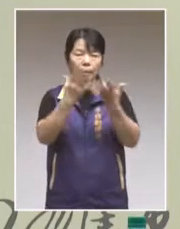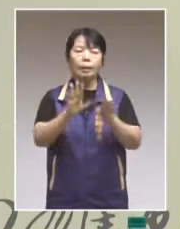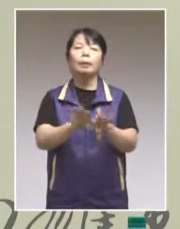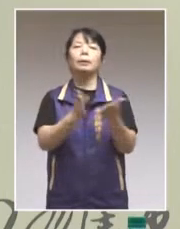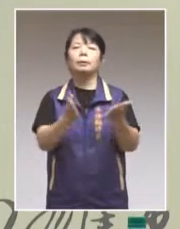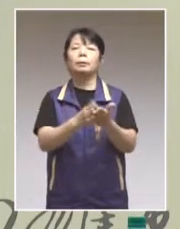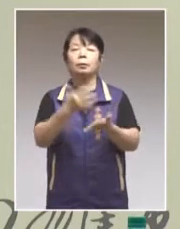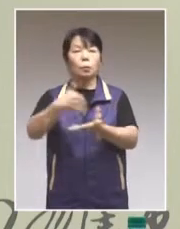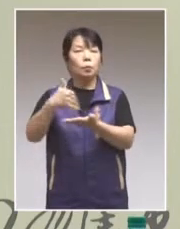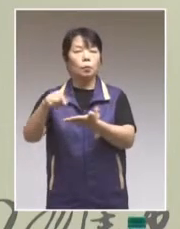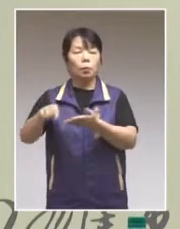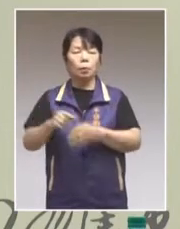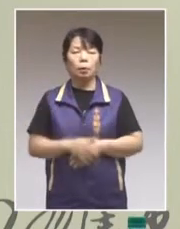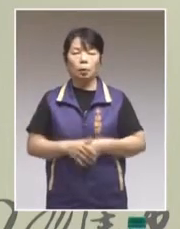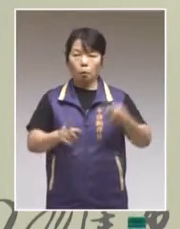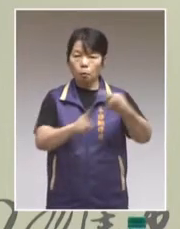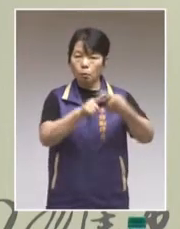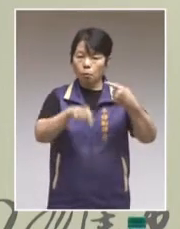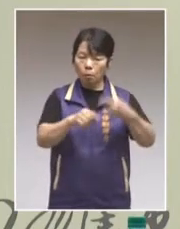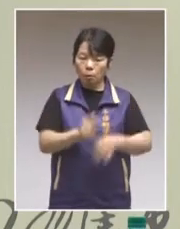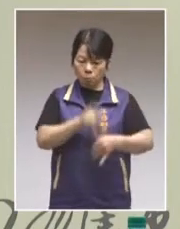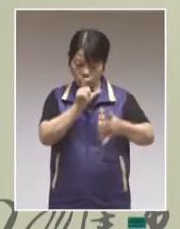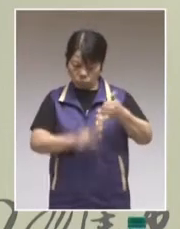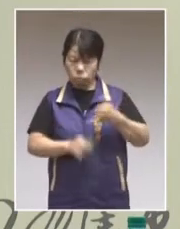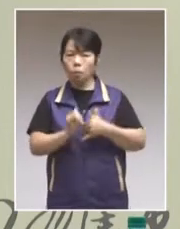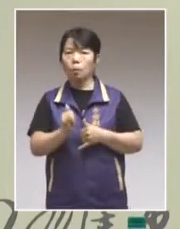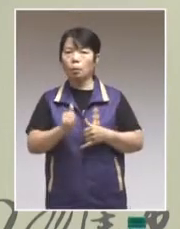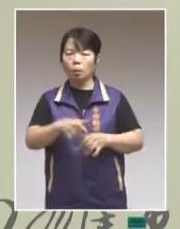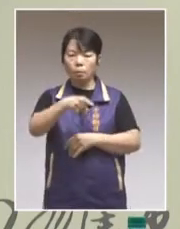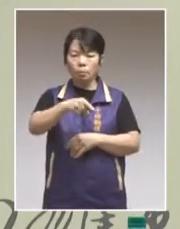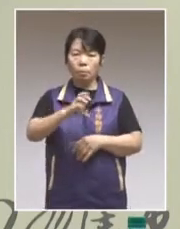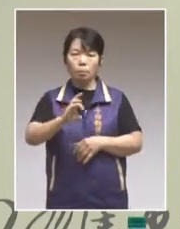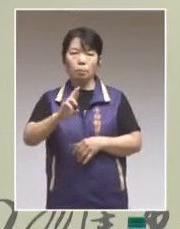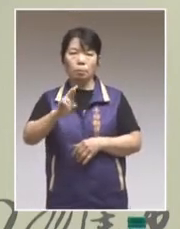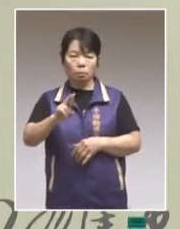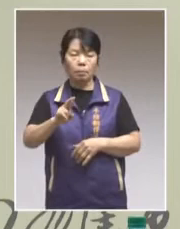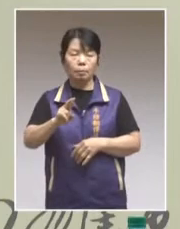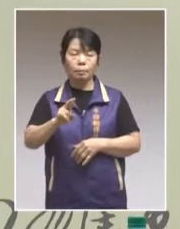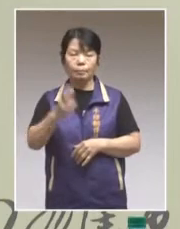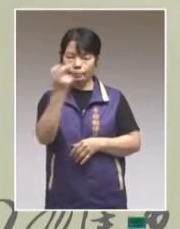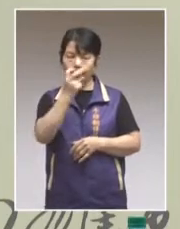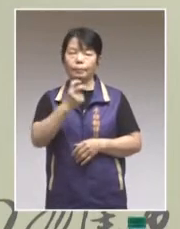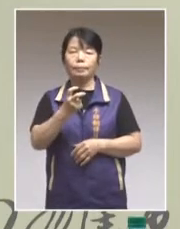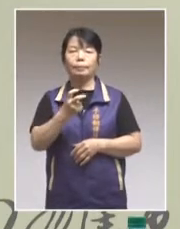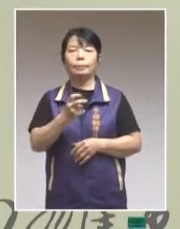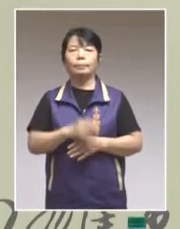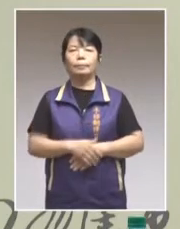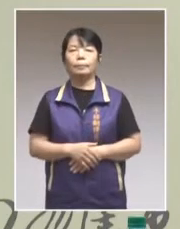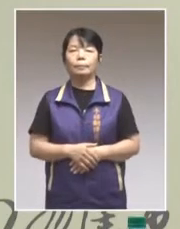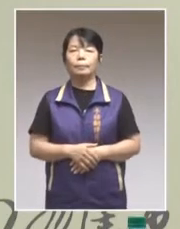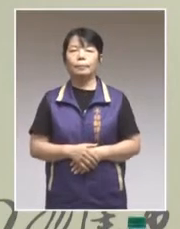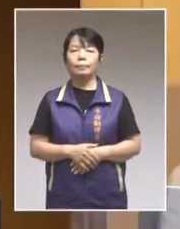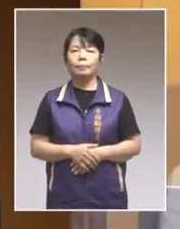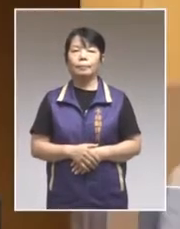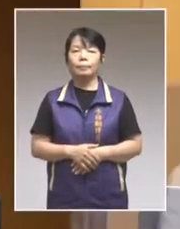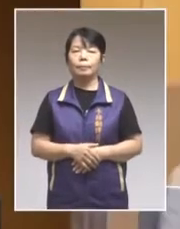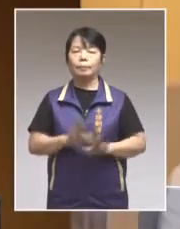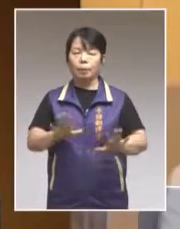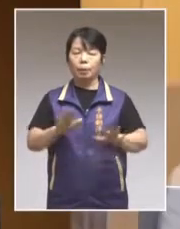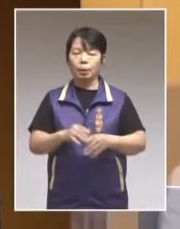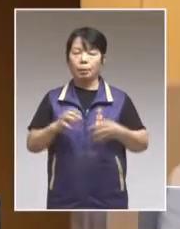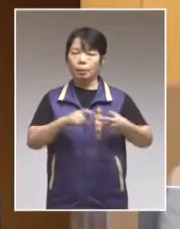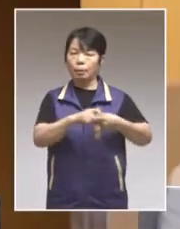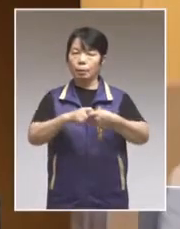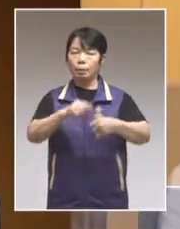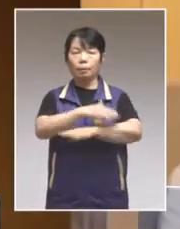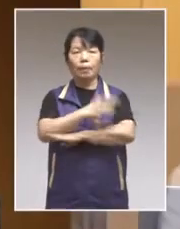天，或者是确诊，因为有时候没有症状就是用 PCR 的确诊日，哎，都有。 谢谢市长。联合报提